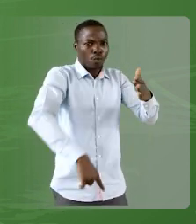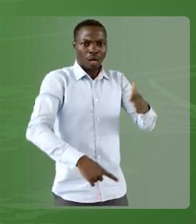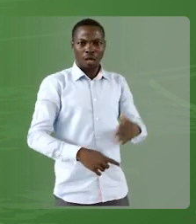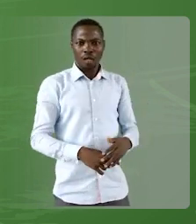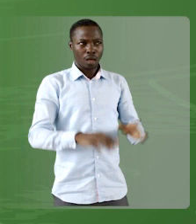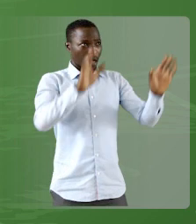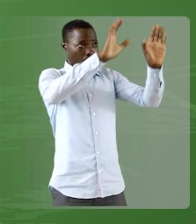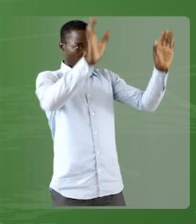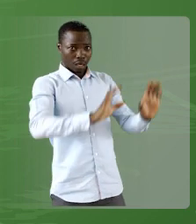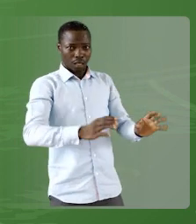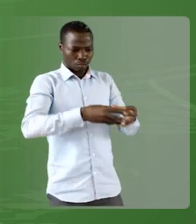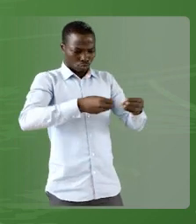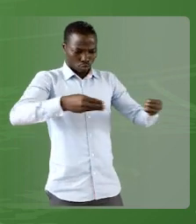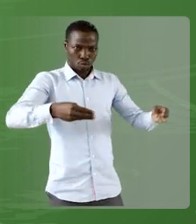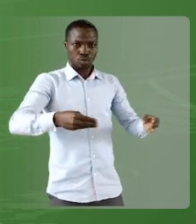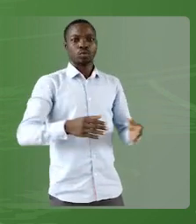carte pédologique.